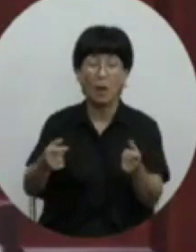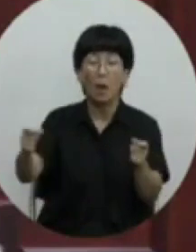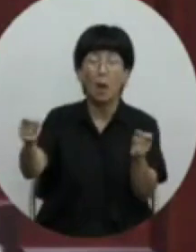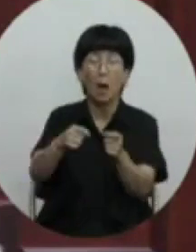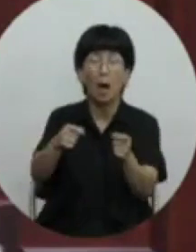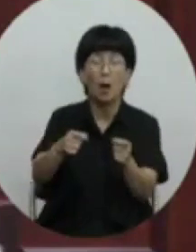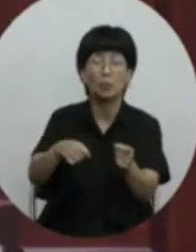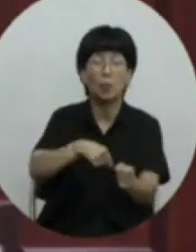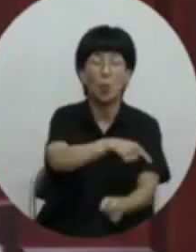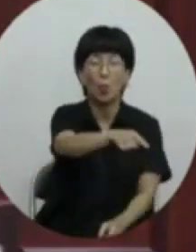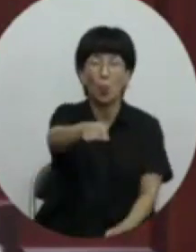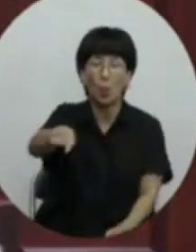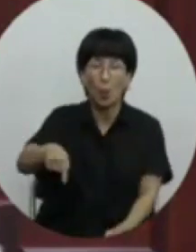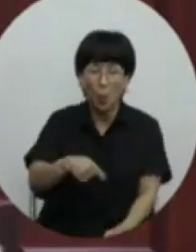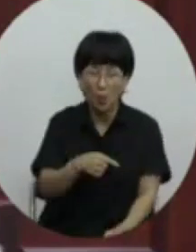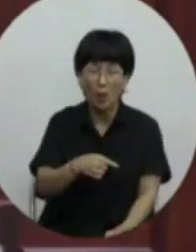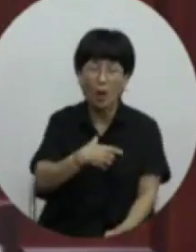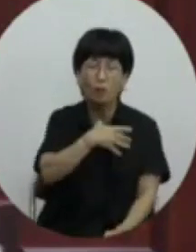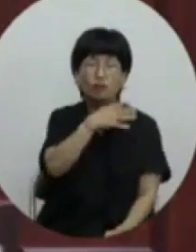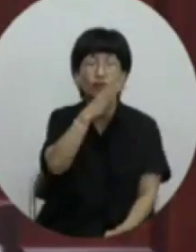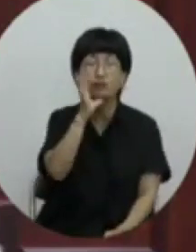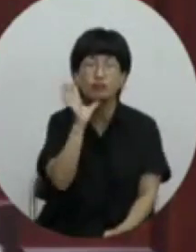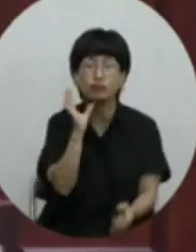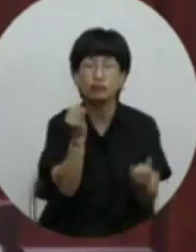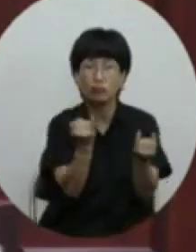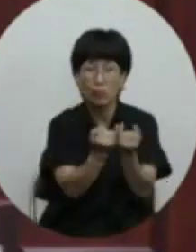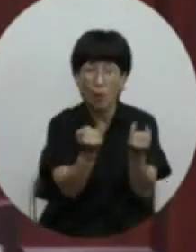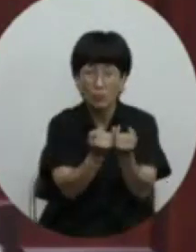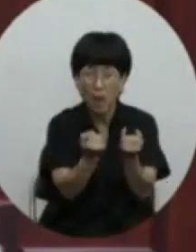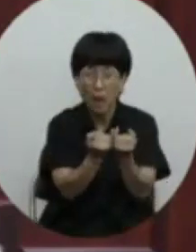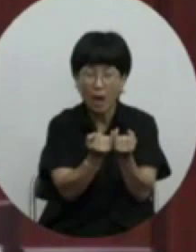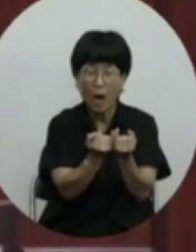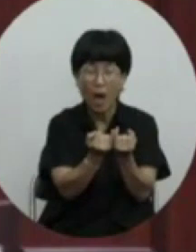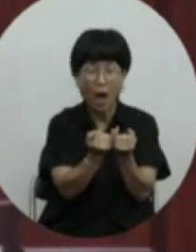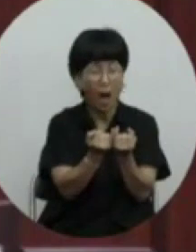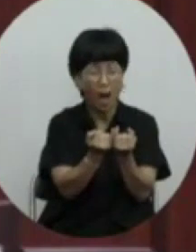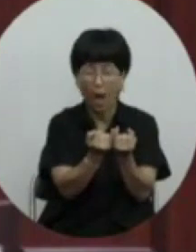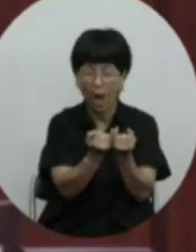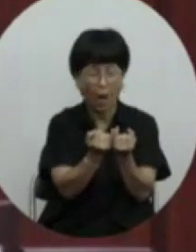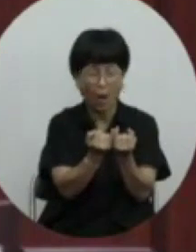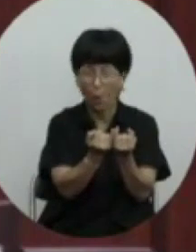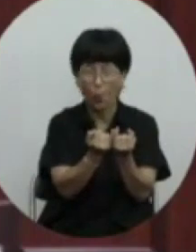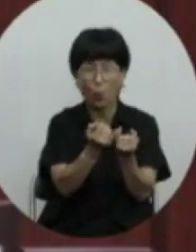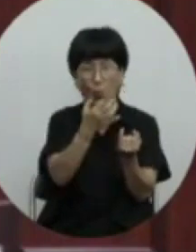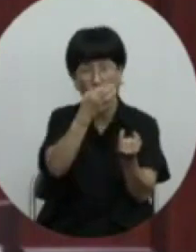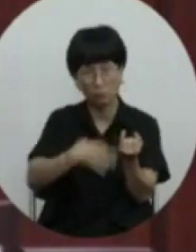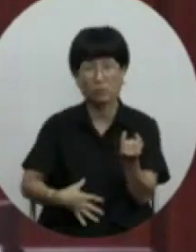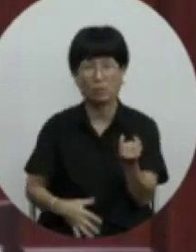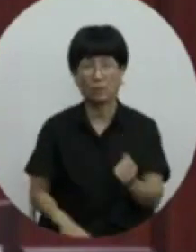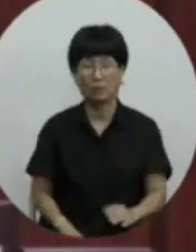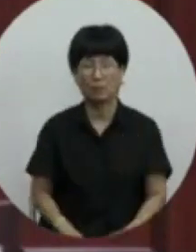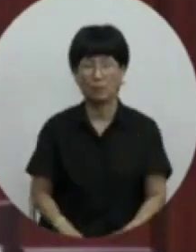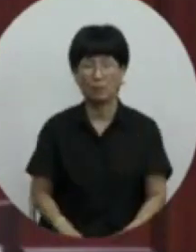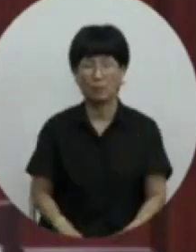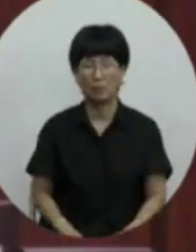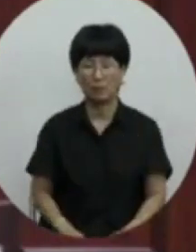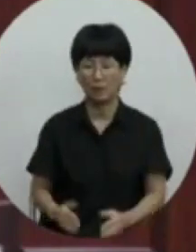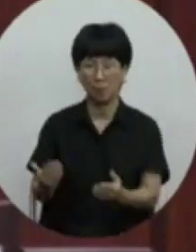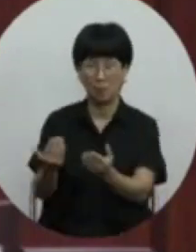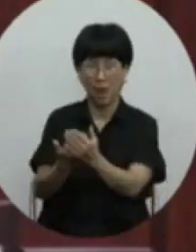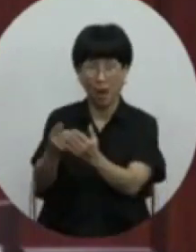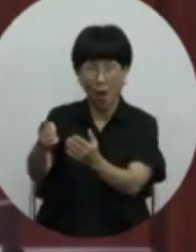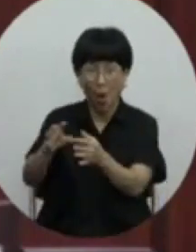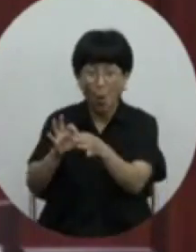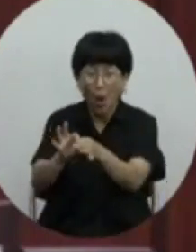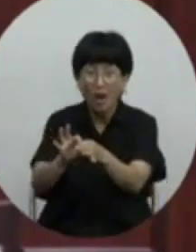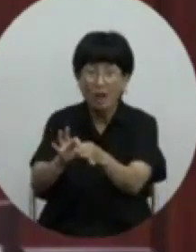하림리에 살고 있는 분들, 특히 나이 드신 여성분들의 고통 또한 심각한 수준이었습니다. 발전소와